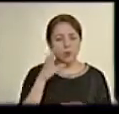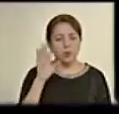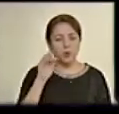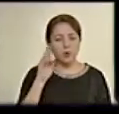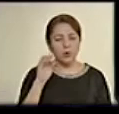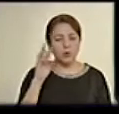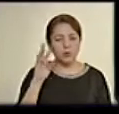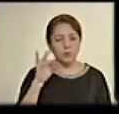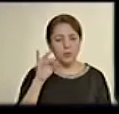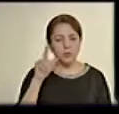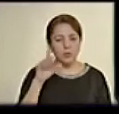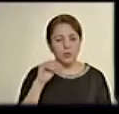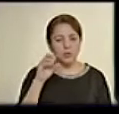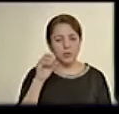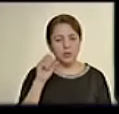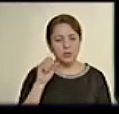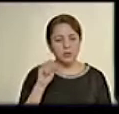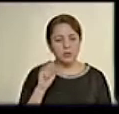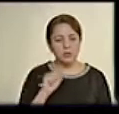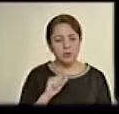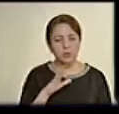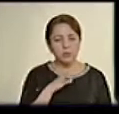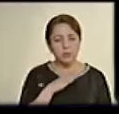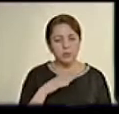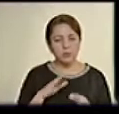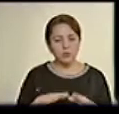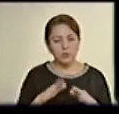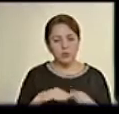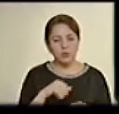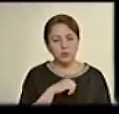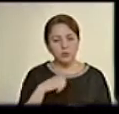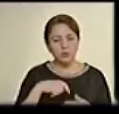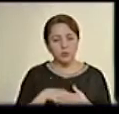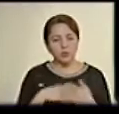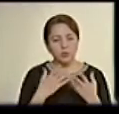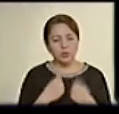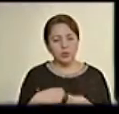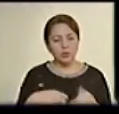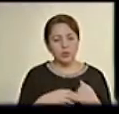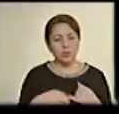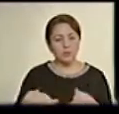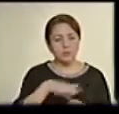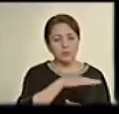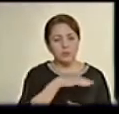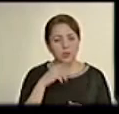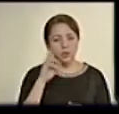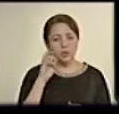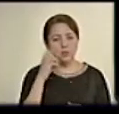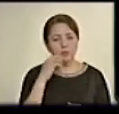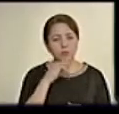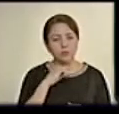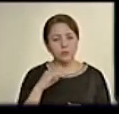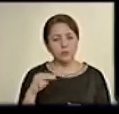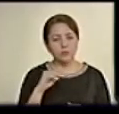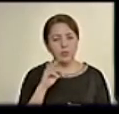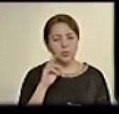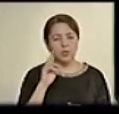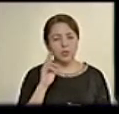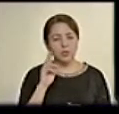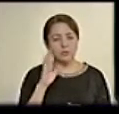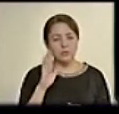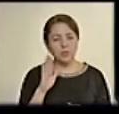hududlarni o'z ichiga olgan yer maydoni 200 ming kvadrat kilometrga teng bo'lgan